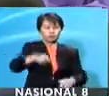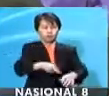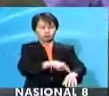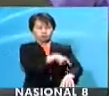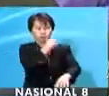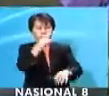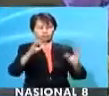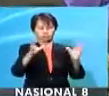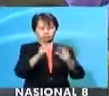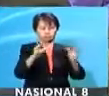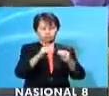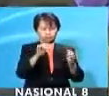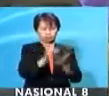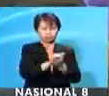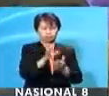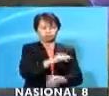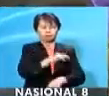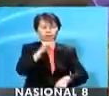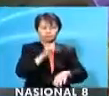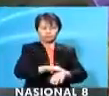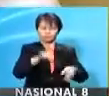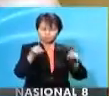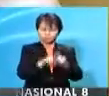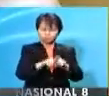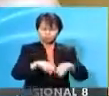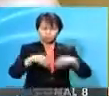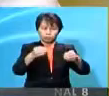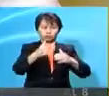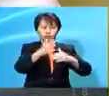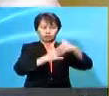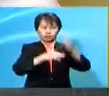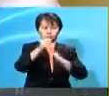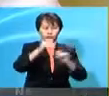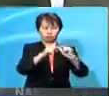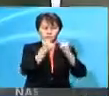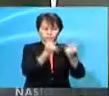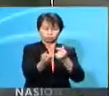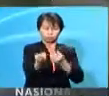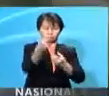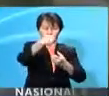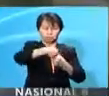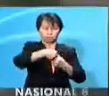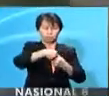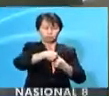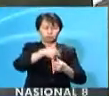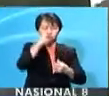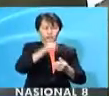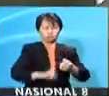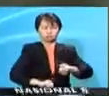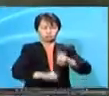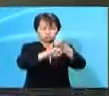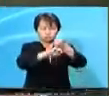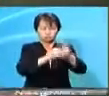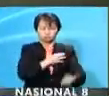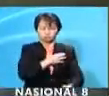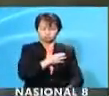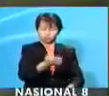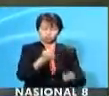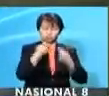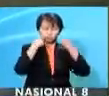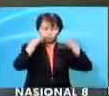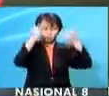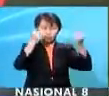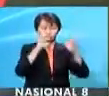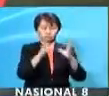sepanjang persidangan berkenaan dan pada masa sama memberi keselesaan delegasi yang terlibat. Sebagai tanda sokongan dan komitmen untuk menjayakan